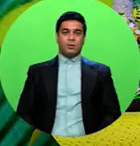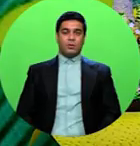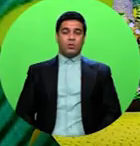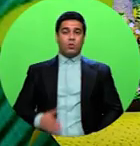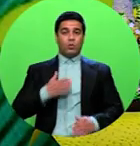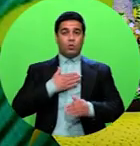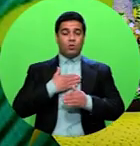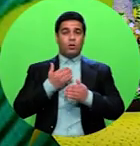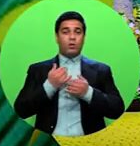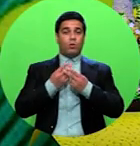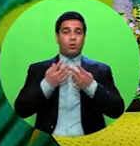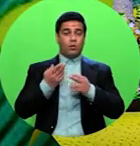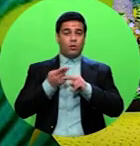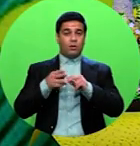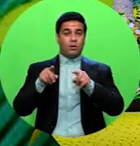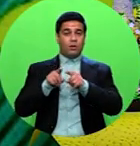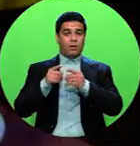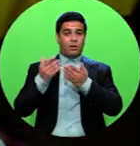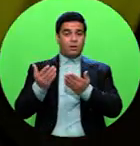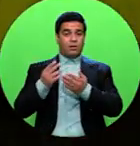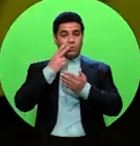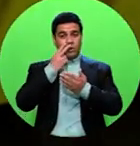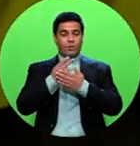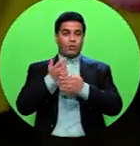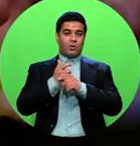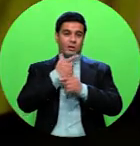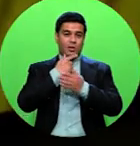меня получилась вот такая трапеция. Посмотрите, ребят.